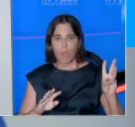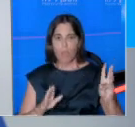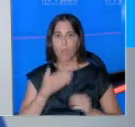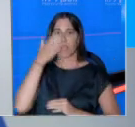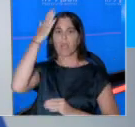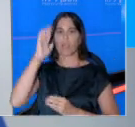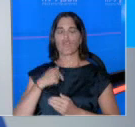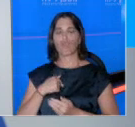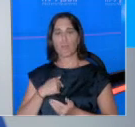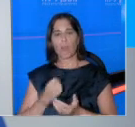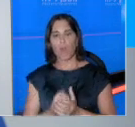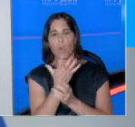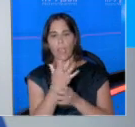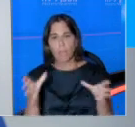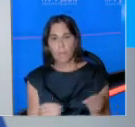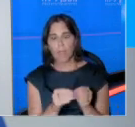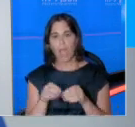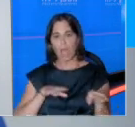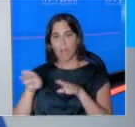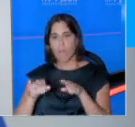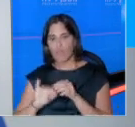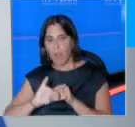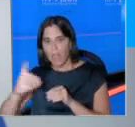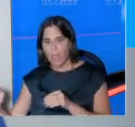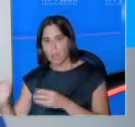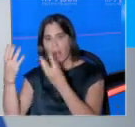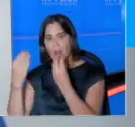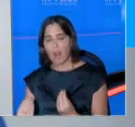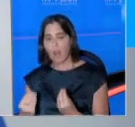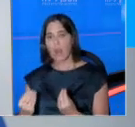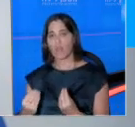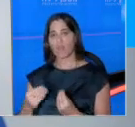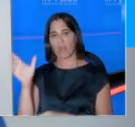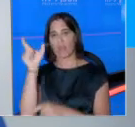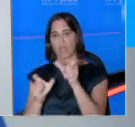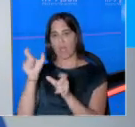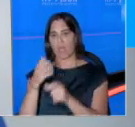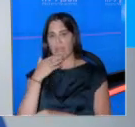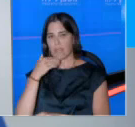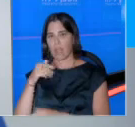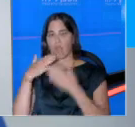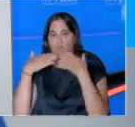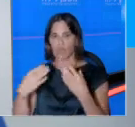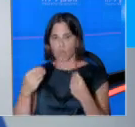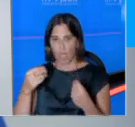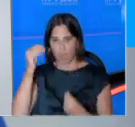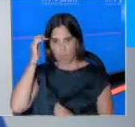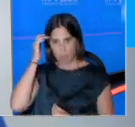השם, נקים יחד ממשלת ימין לטובת כל אזרחי ישראל. תודה רבה לכם.